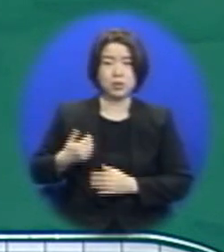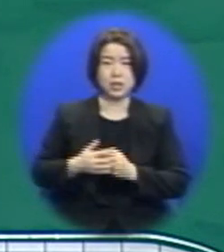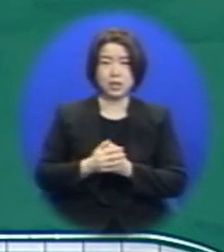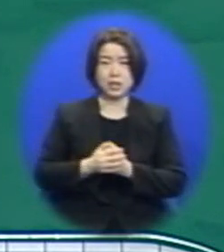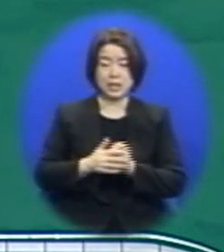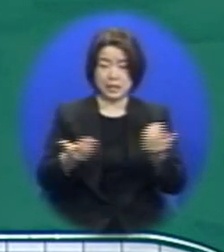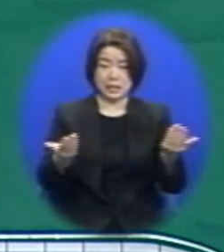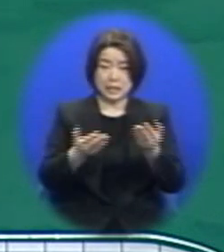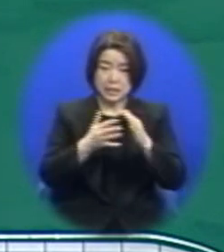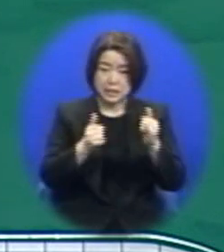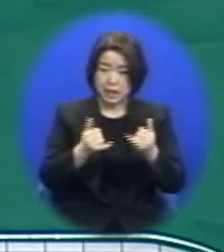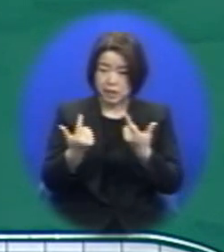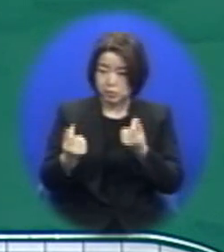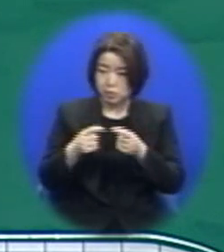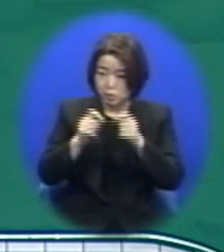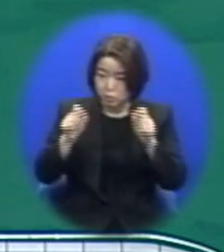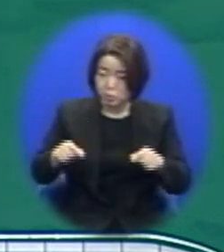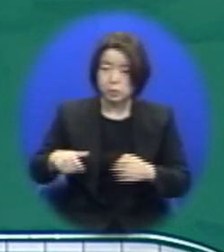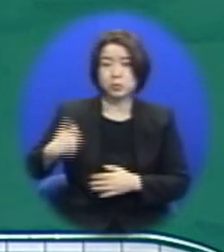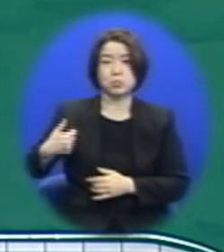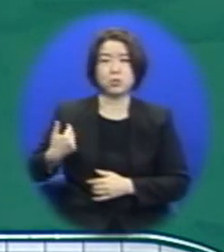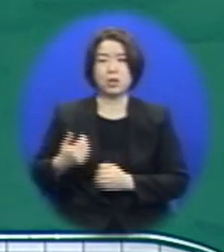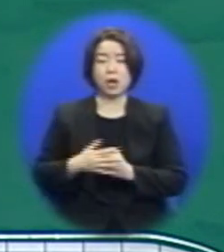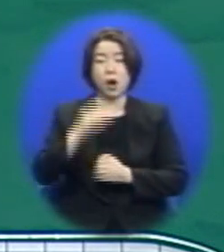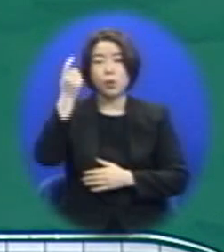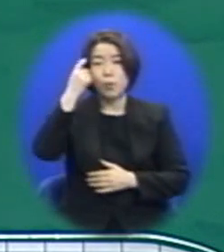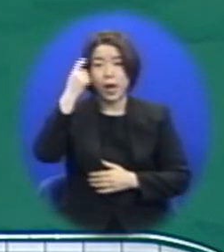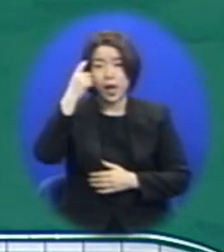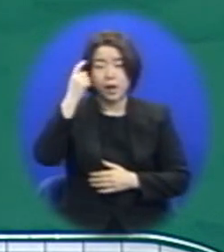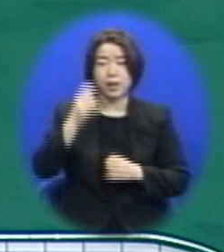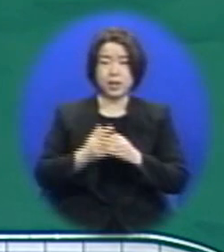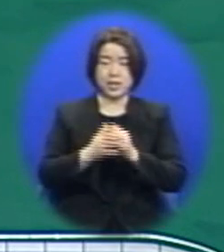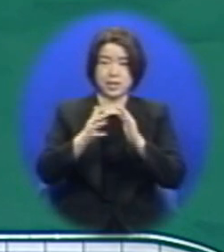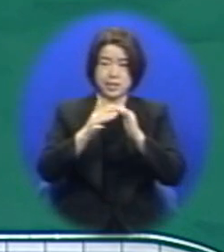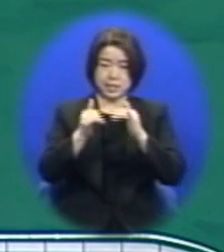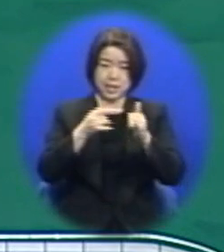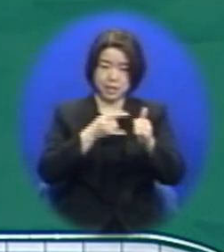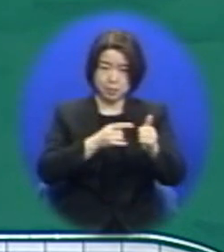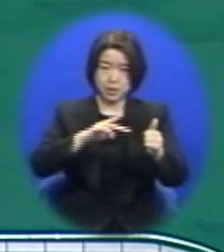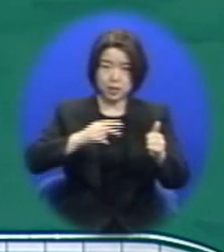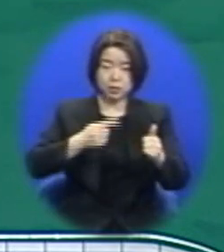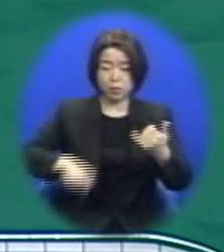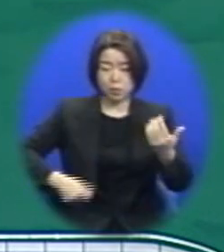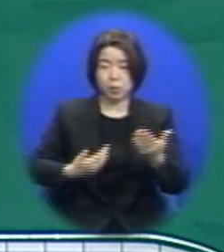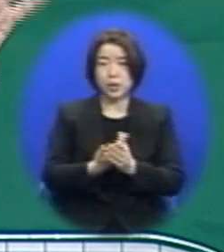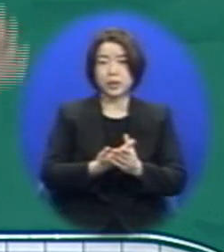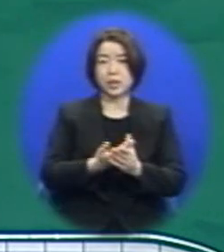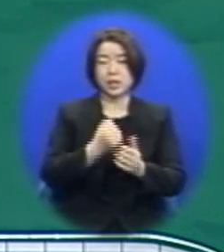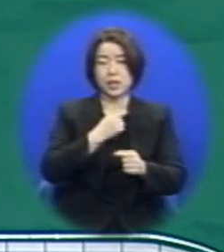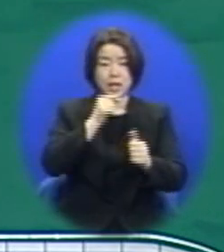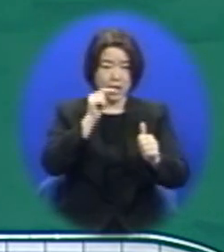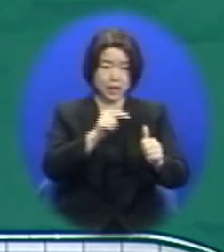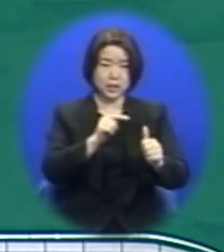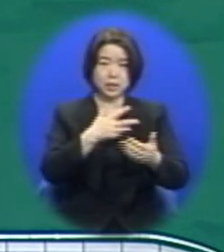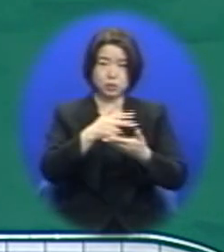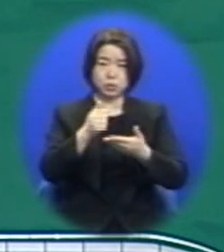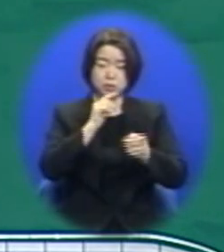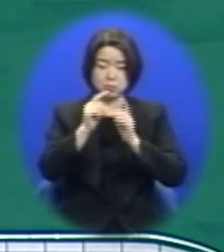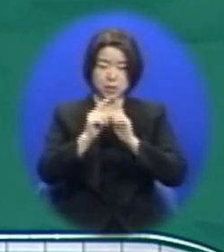직장 동료도 몰라요. 왜? 사람에게도 회개하라는 주님의 말씀에 순종 안 하는